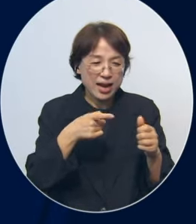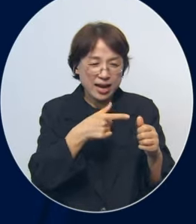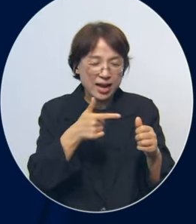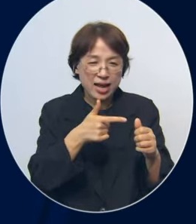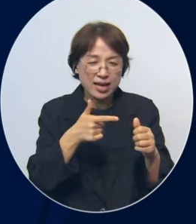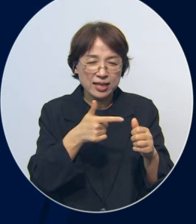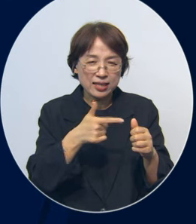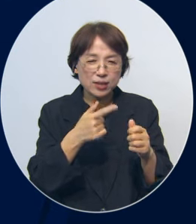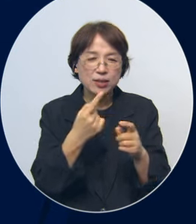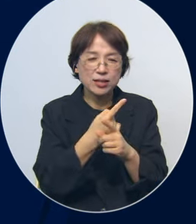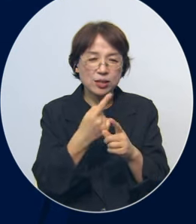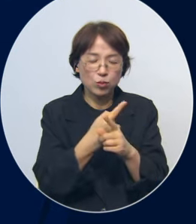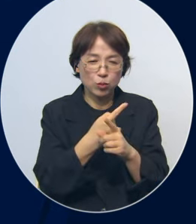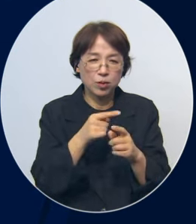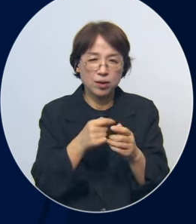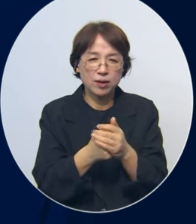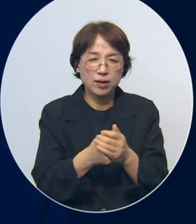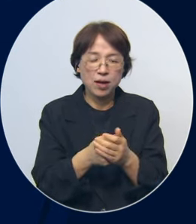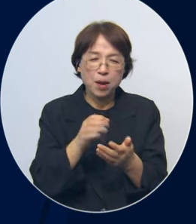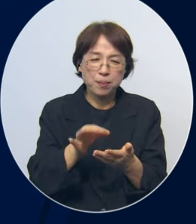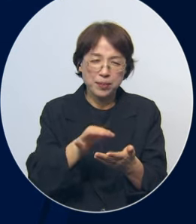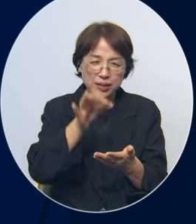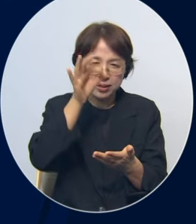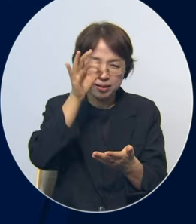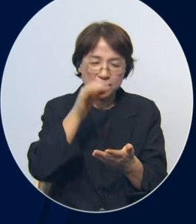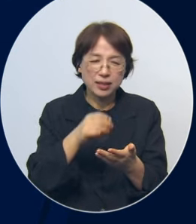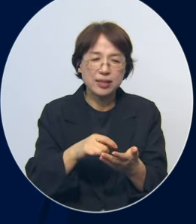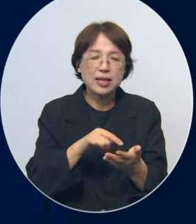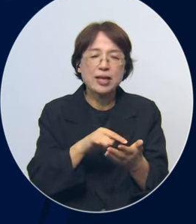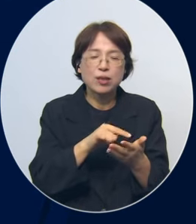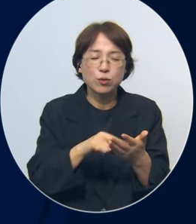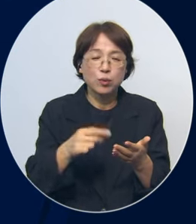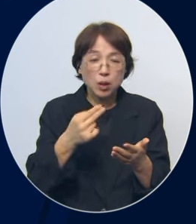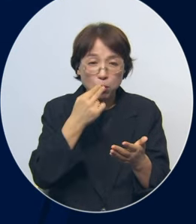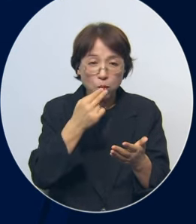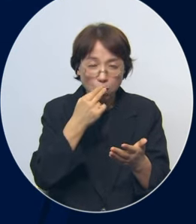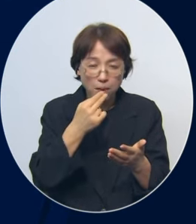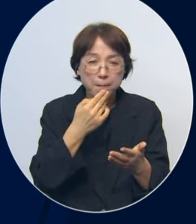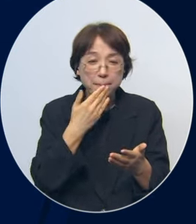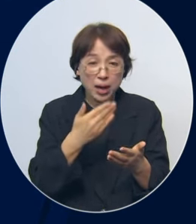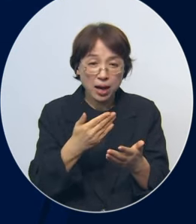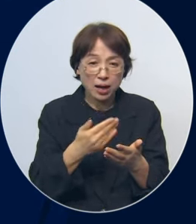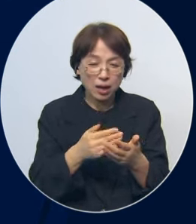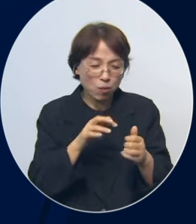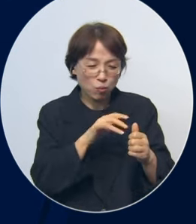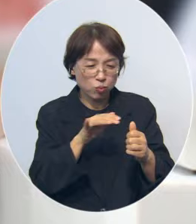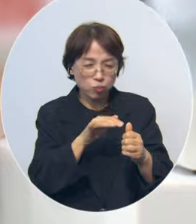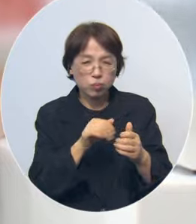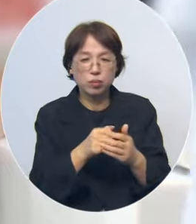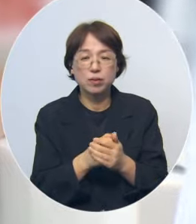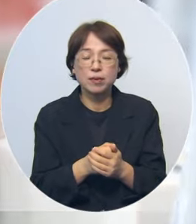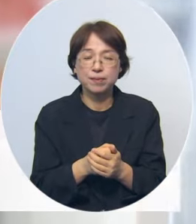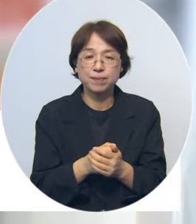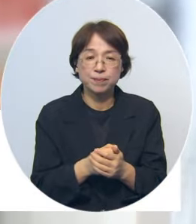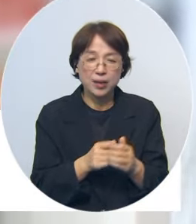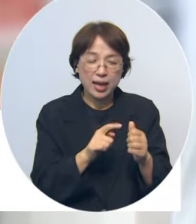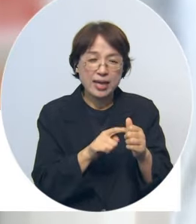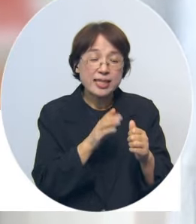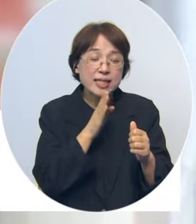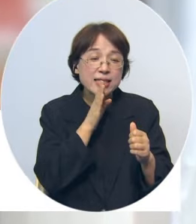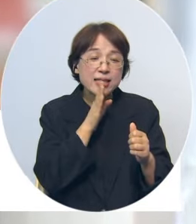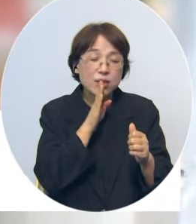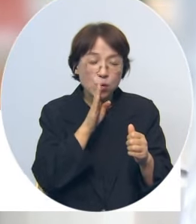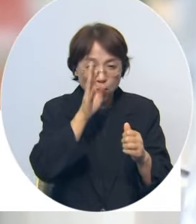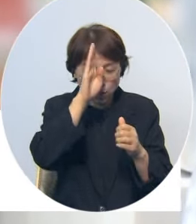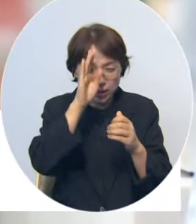시술했습니다 고가의 비급여 진료를 실손 보험으로 충당할 수 있다며 의료 쇼핑을였습니다는 실제로